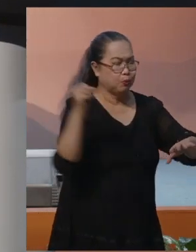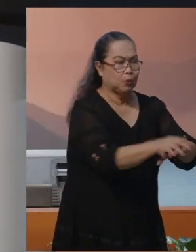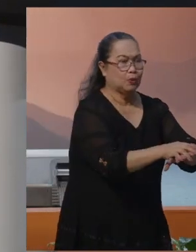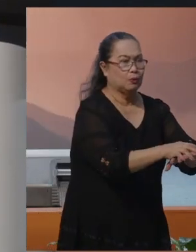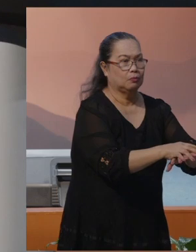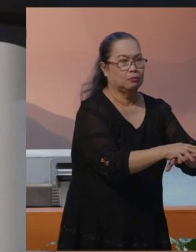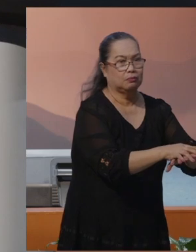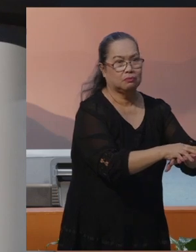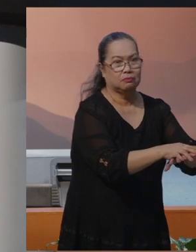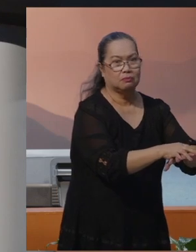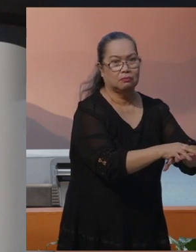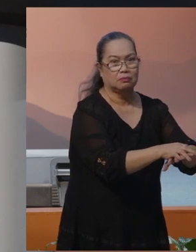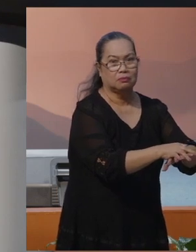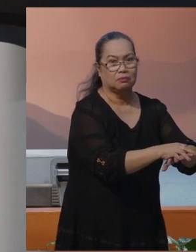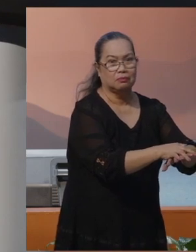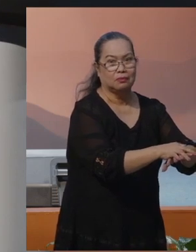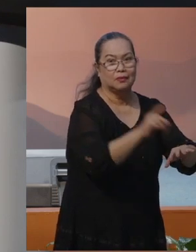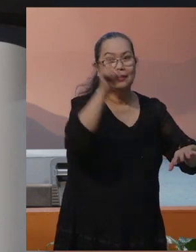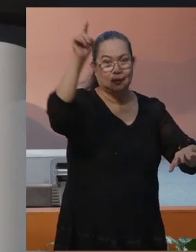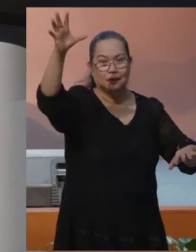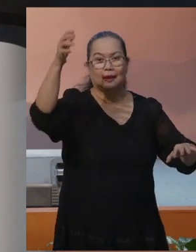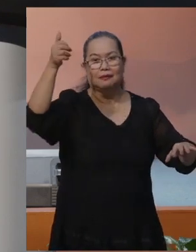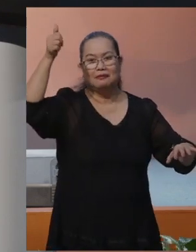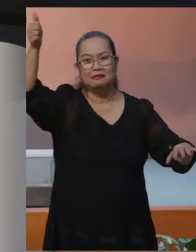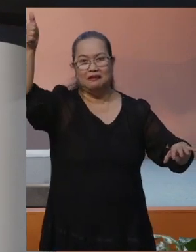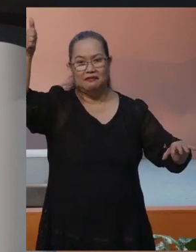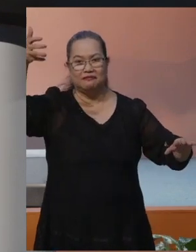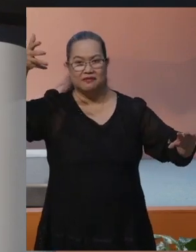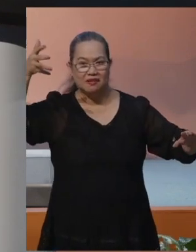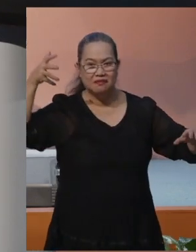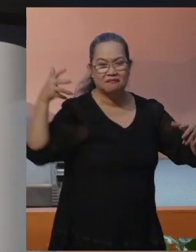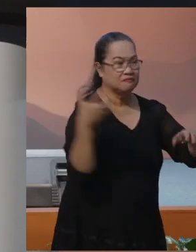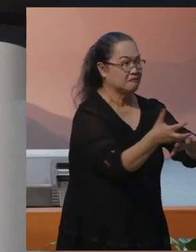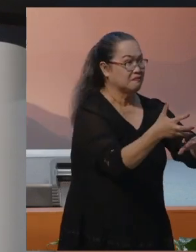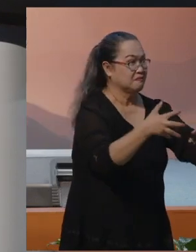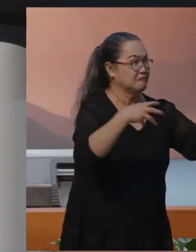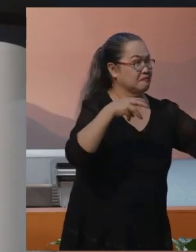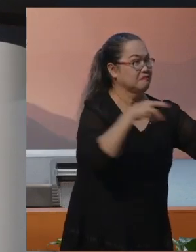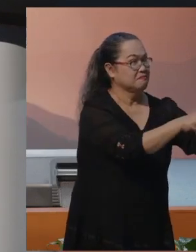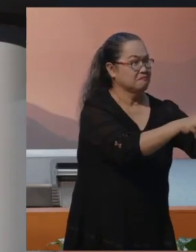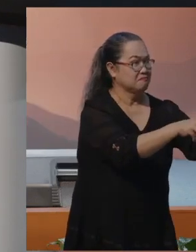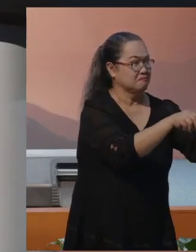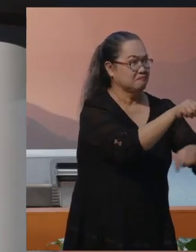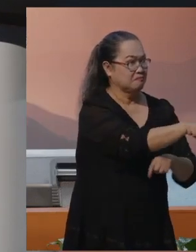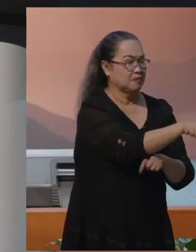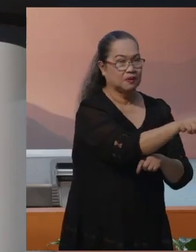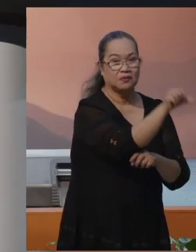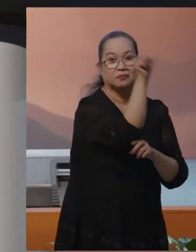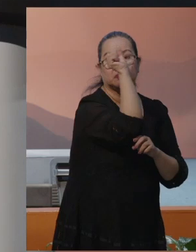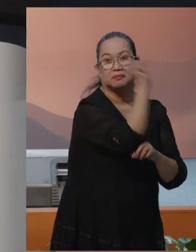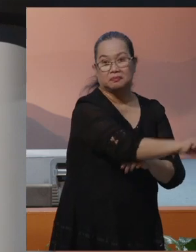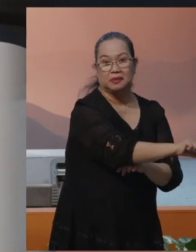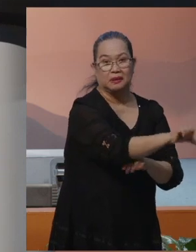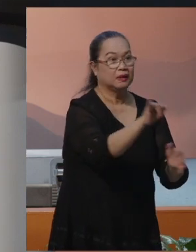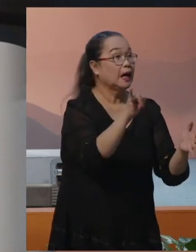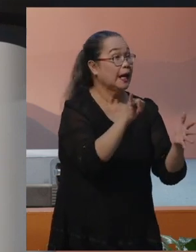185,000. Kinalaban ng Diyos mismo ang kalaban ng kanyang bayan. So yan ang